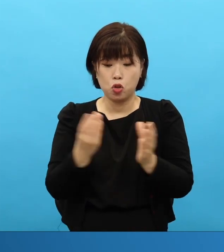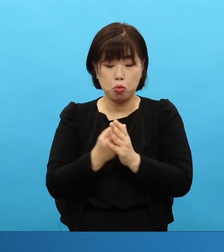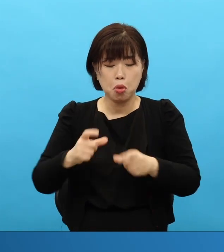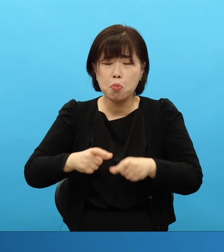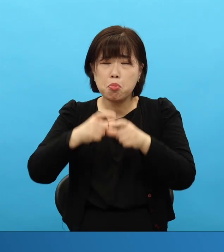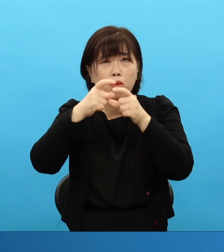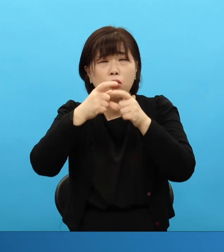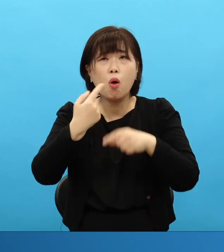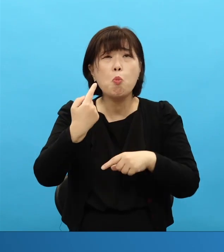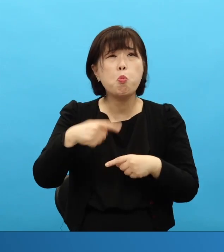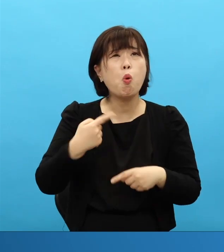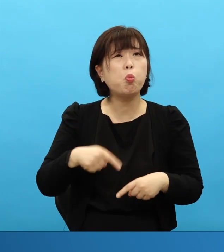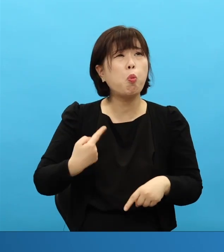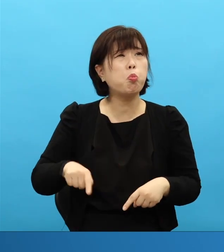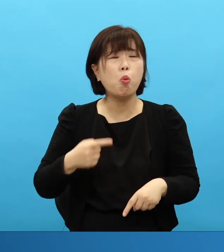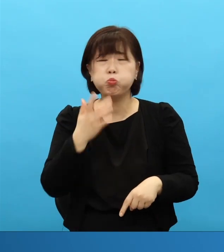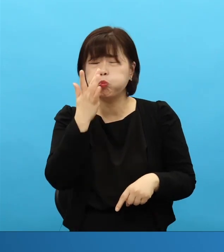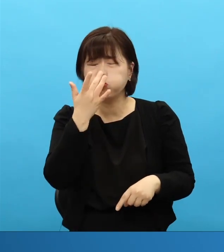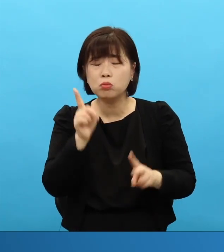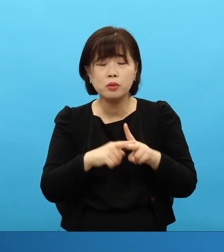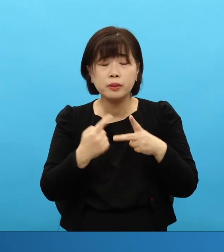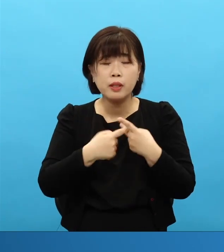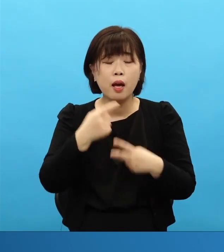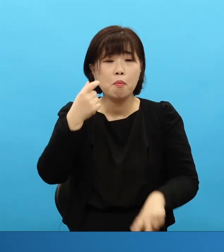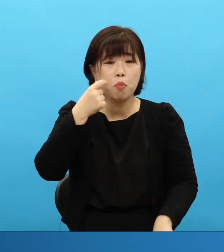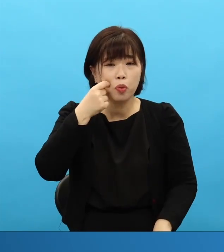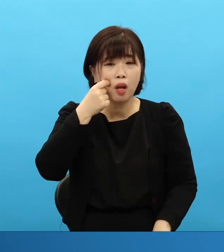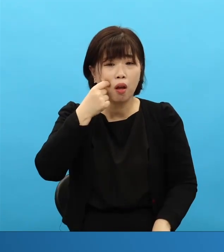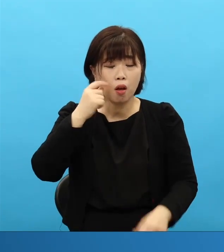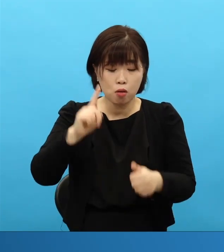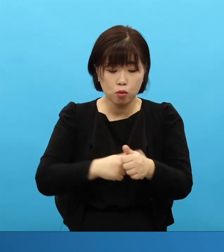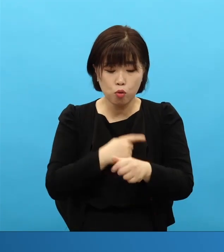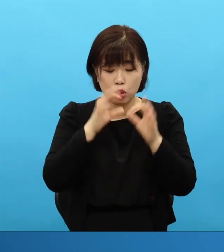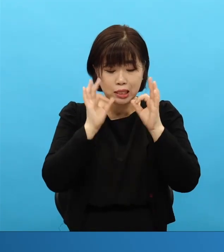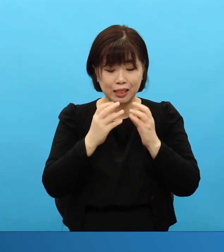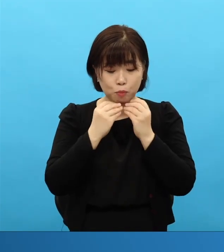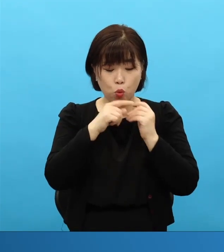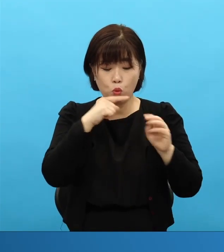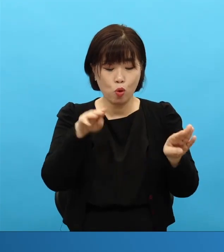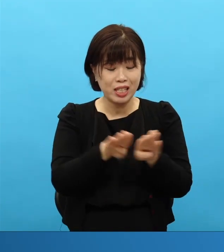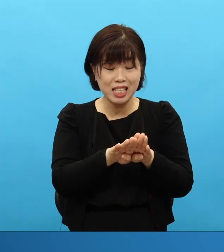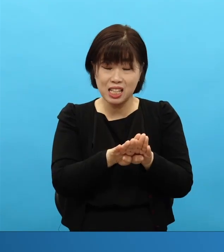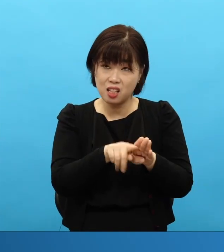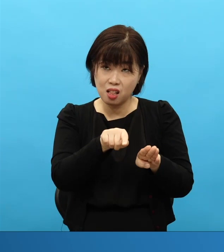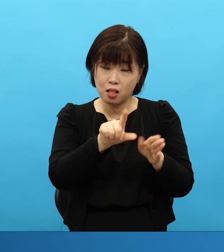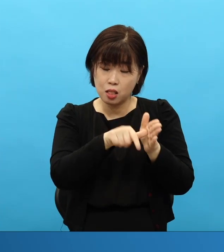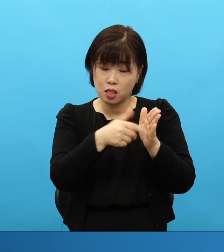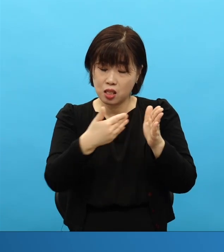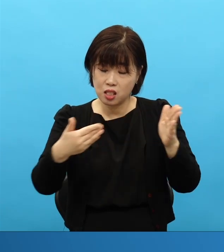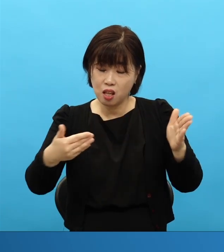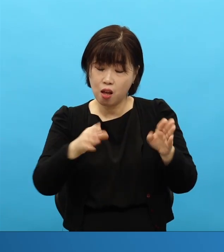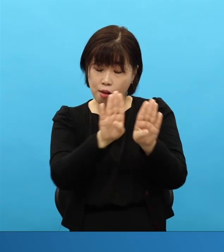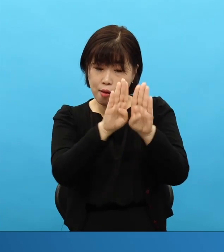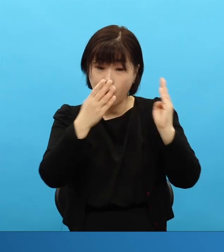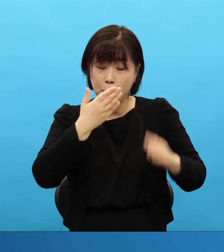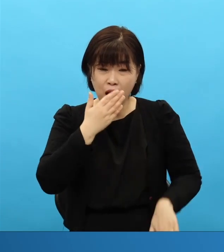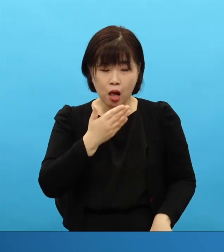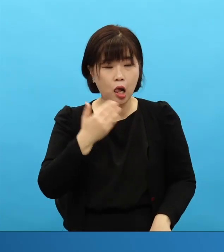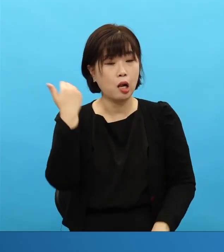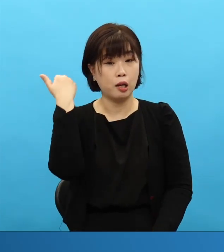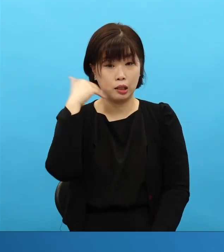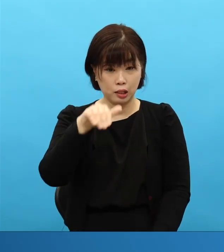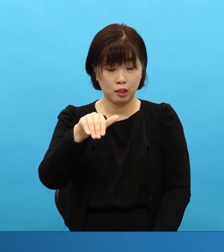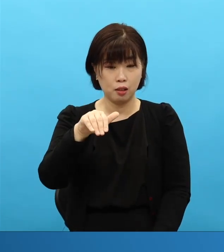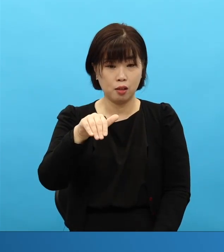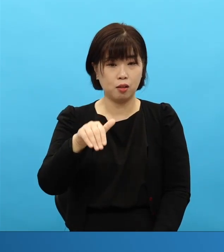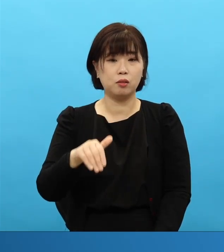you can't open the 3-day weekend 여러분 age. 이 답이 있어야 많은 영적으로 병든 자 도와줄 수가 있는 You 겁니다. must have this answer to be able to help so much of the